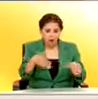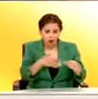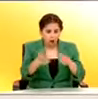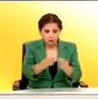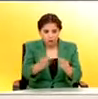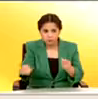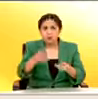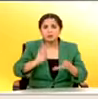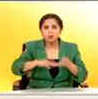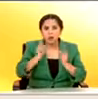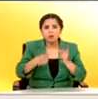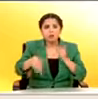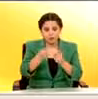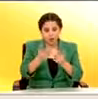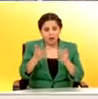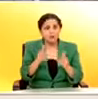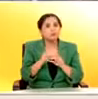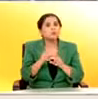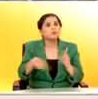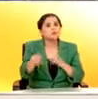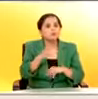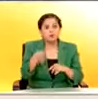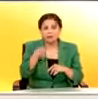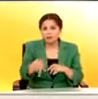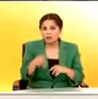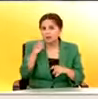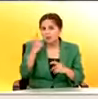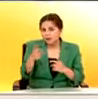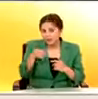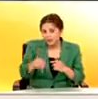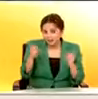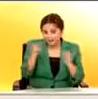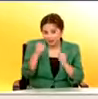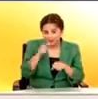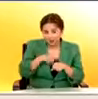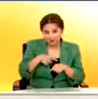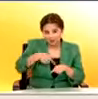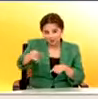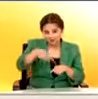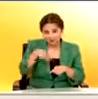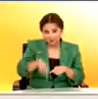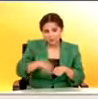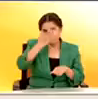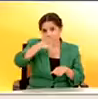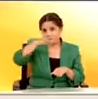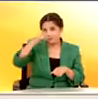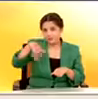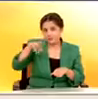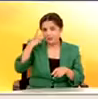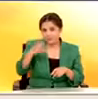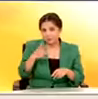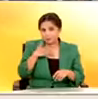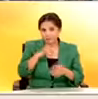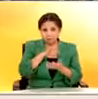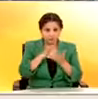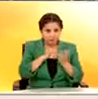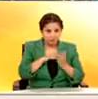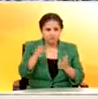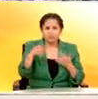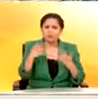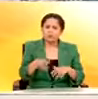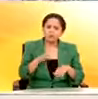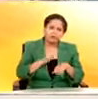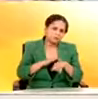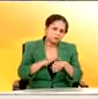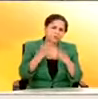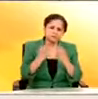किनारे हो रही है। साथियों, सर्दियों के इन दिनों में हिमालय की वादियां एक ऐसे